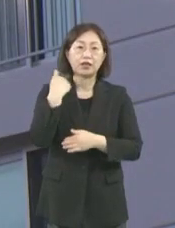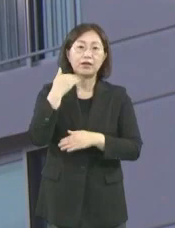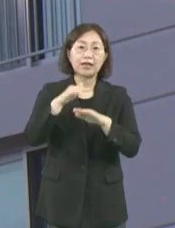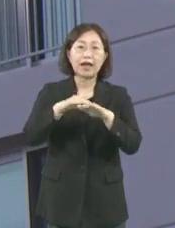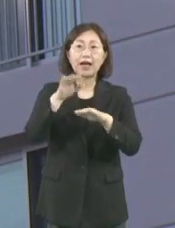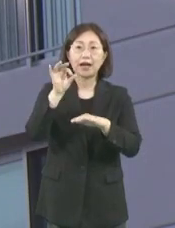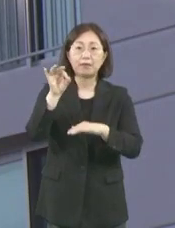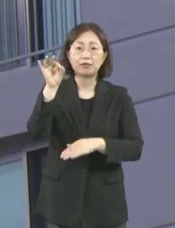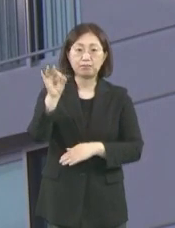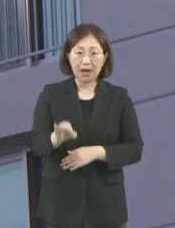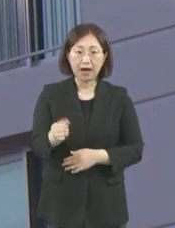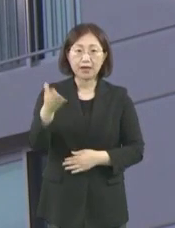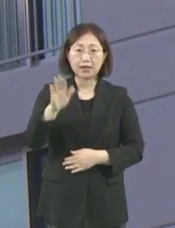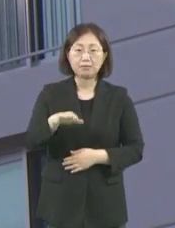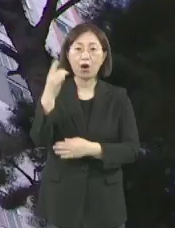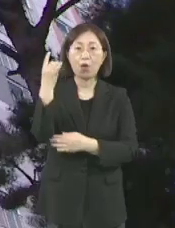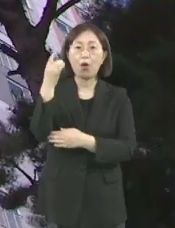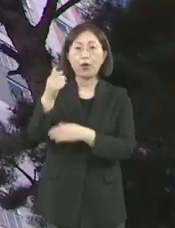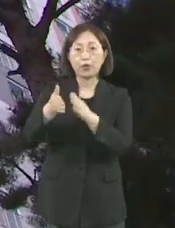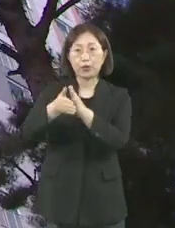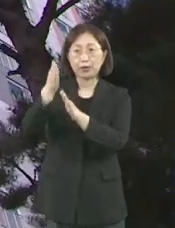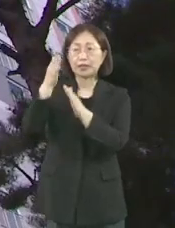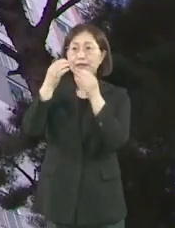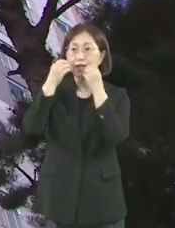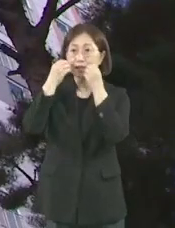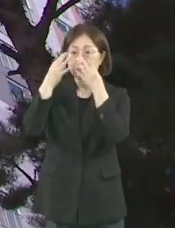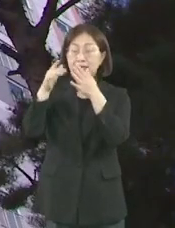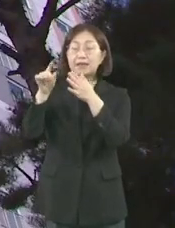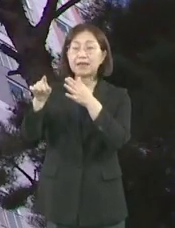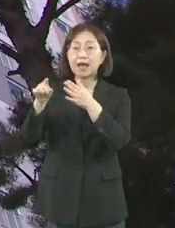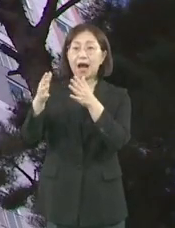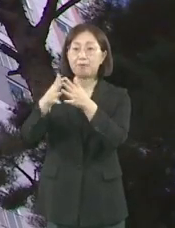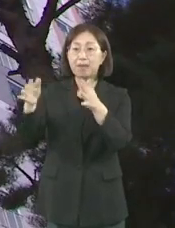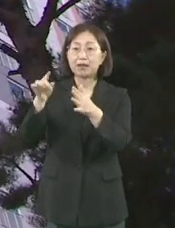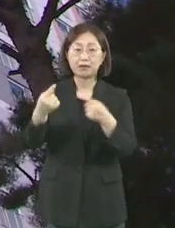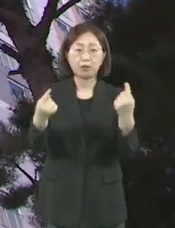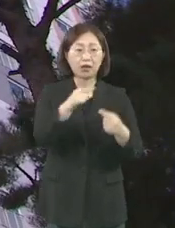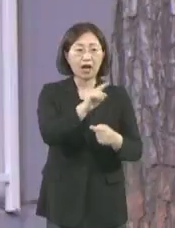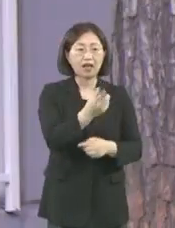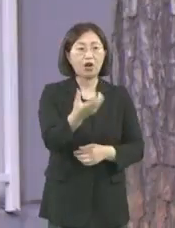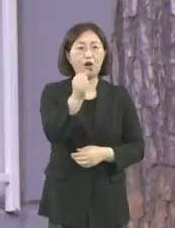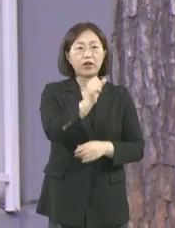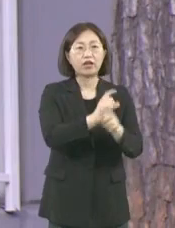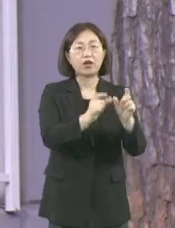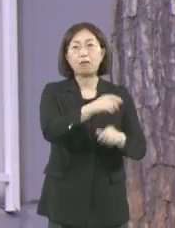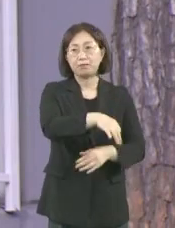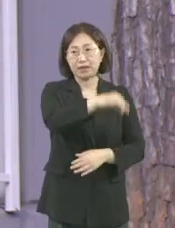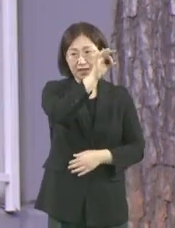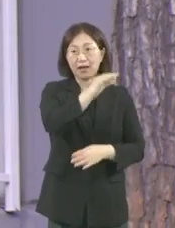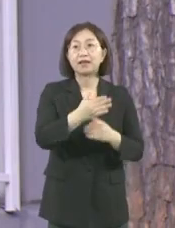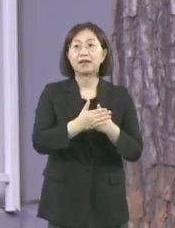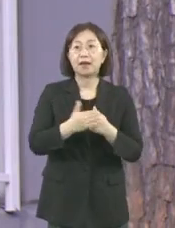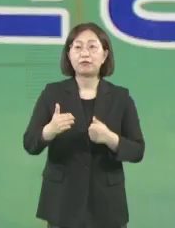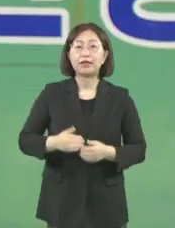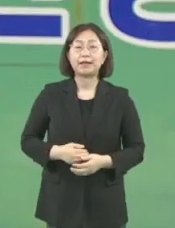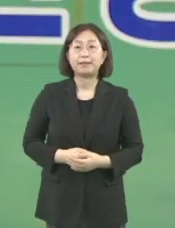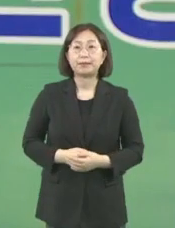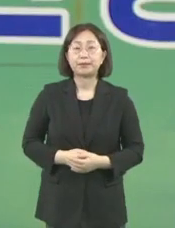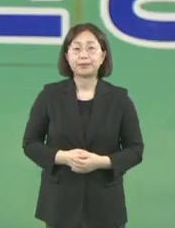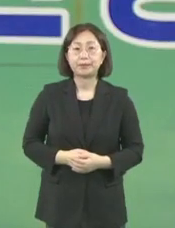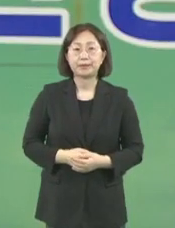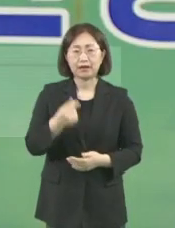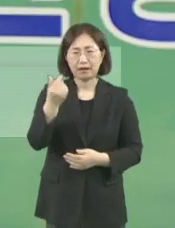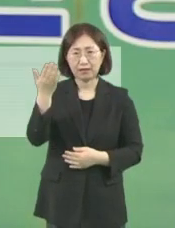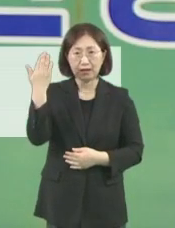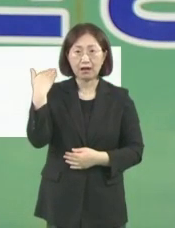원도심 에 새 아파트에 비해 여전히 1억원 이상 높게 형성돼 있는 점도 본인입니다 o